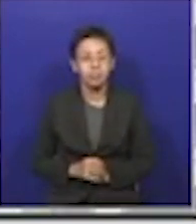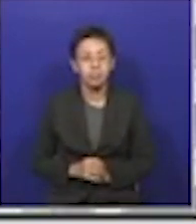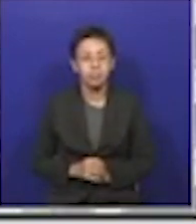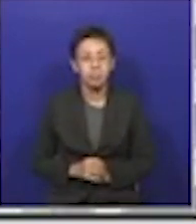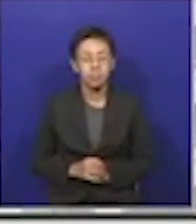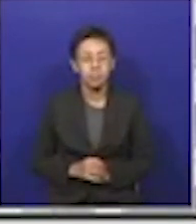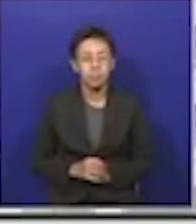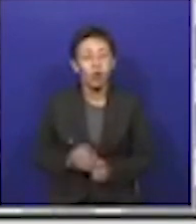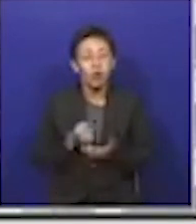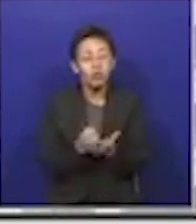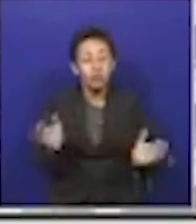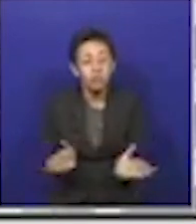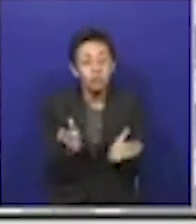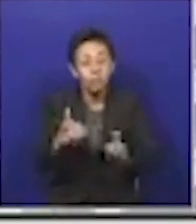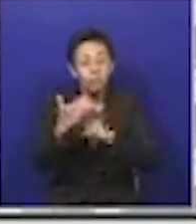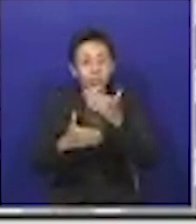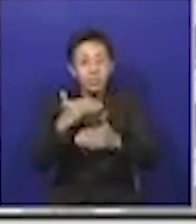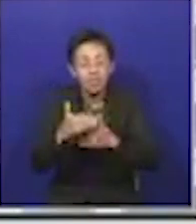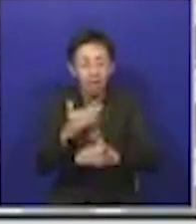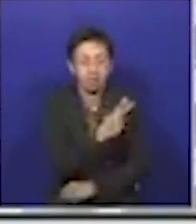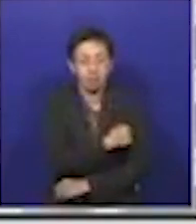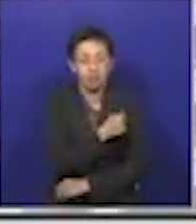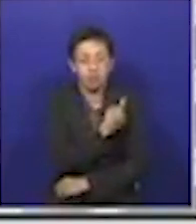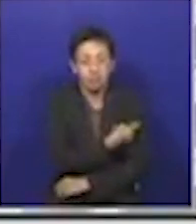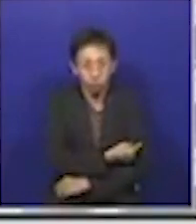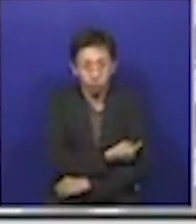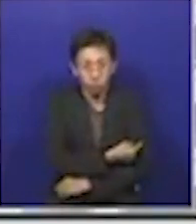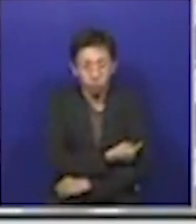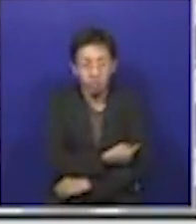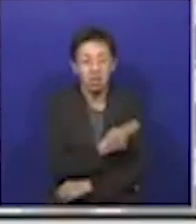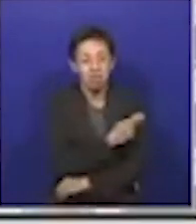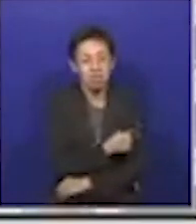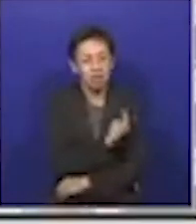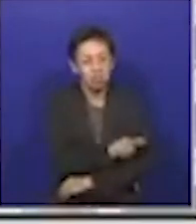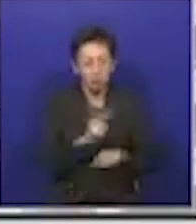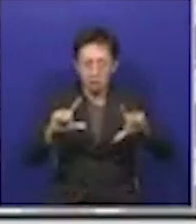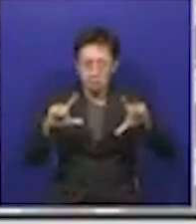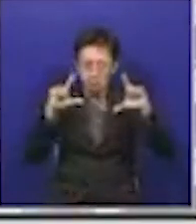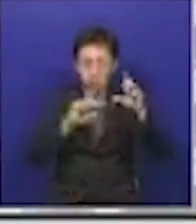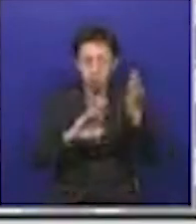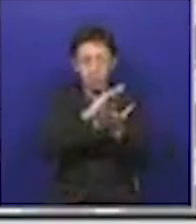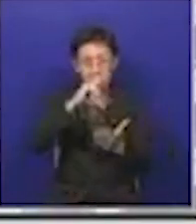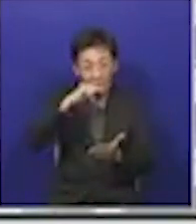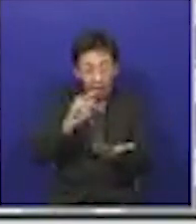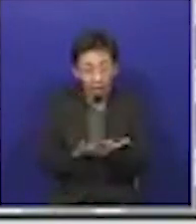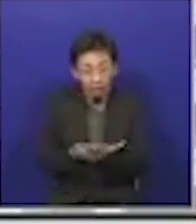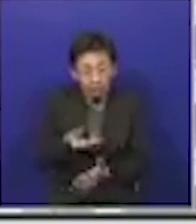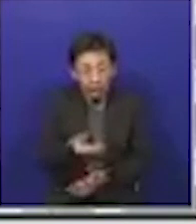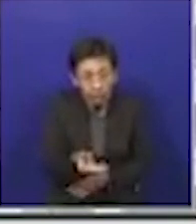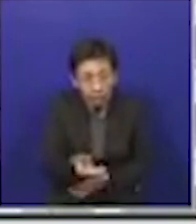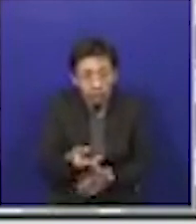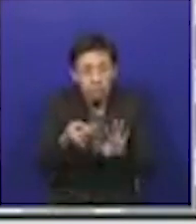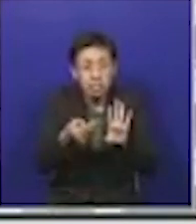เพื่อพัฒนาสาธารณสุขซึ่งเป็นหน้าเป็นตาของประเทศเนี่ย 45,000 ล้านฮะ